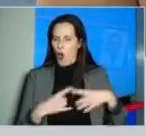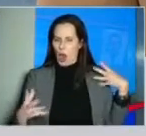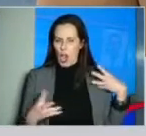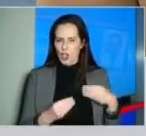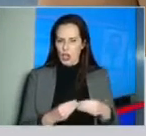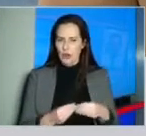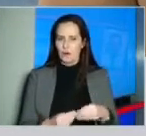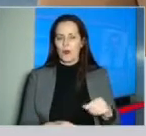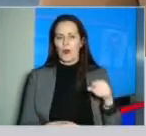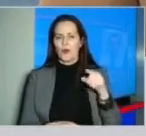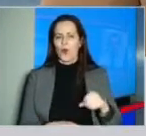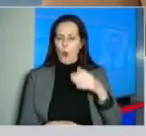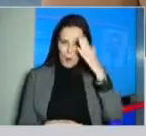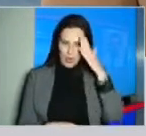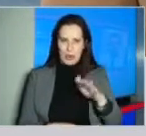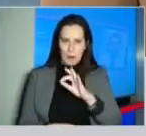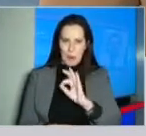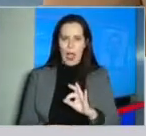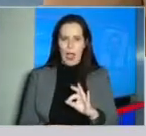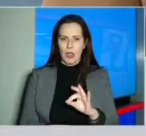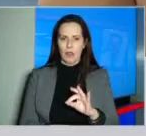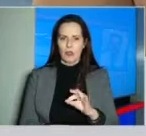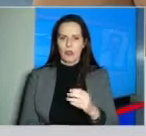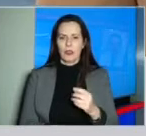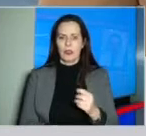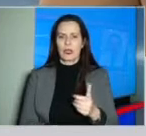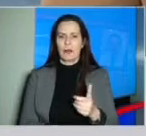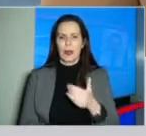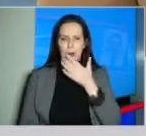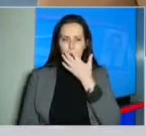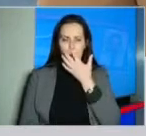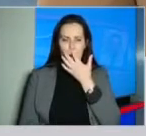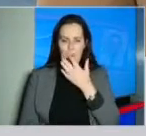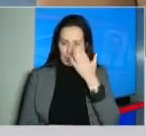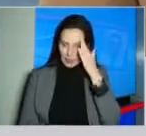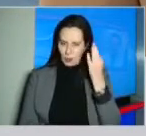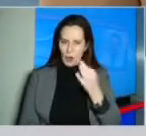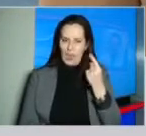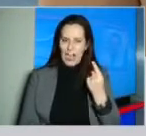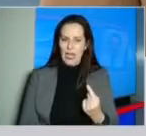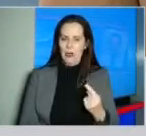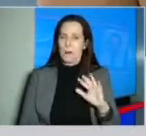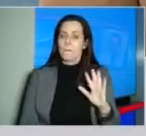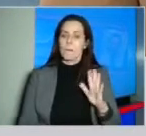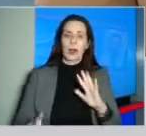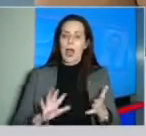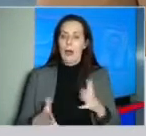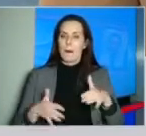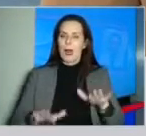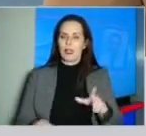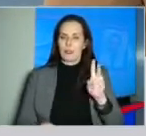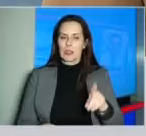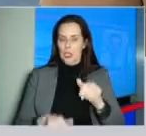האלה, והוא מכיר אותו ממש, כמעט בשמות אחד לאחד. מה העומדן שלו